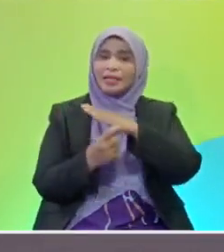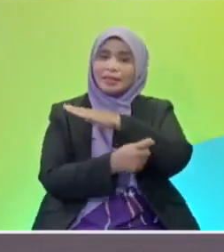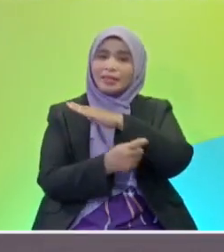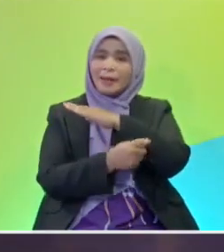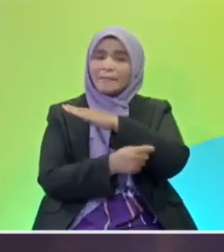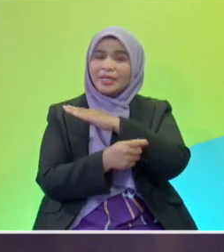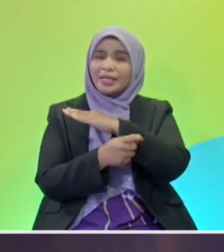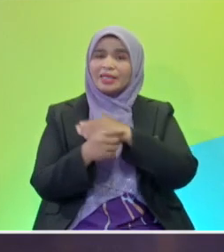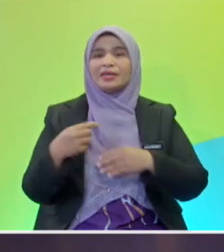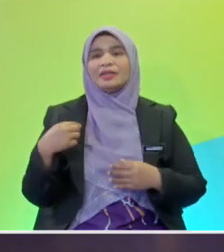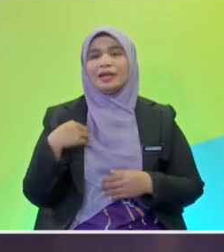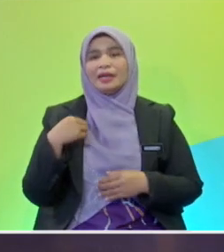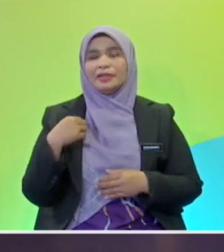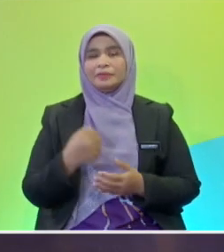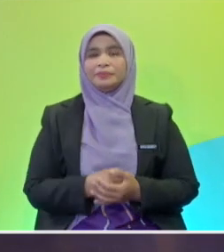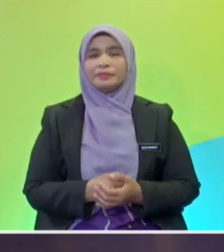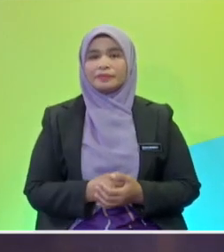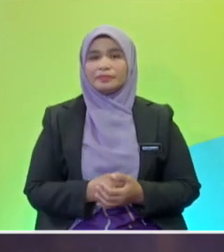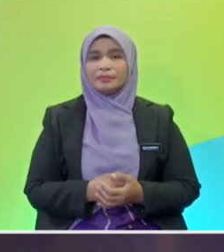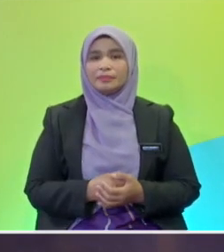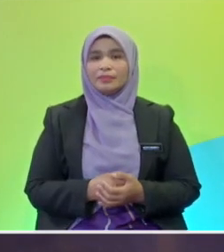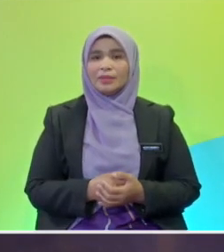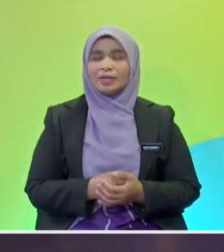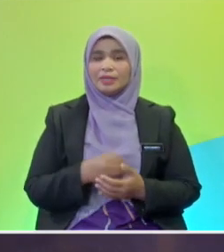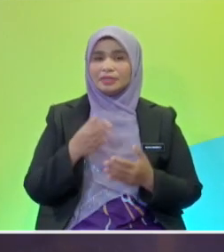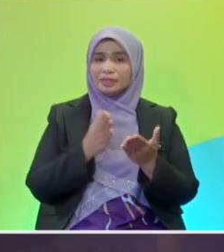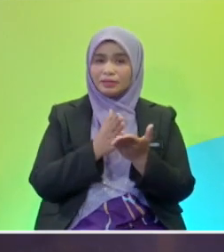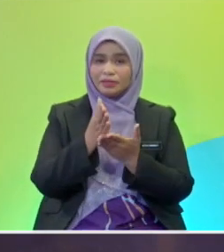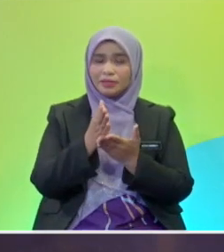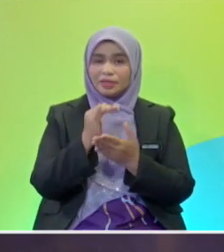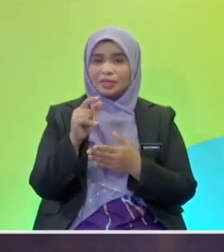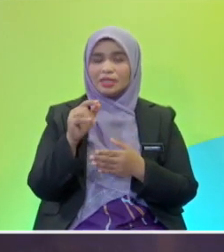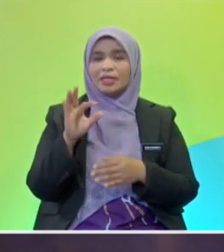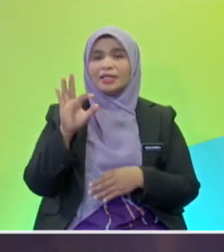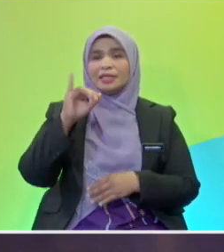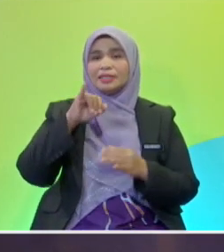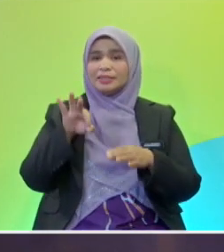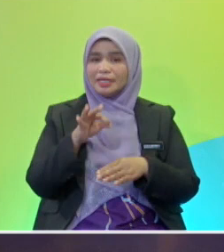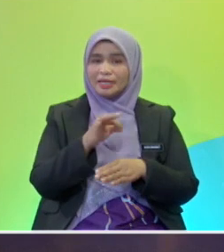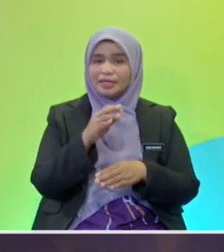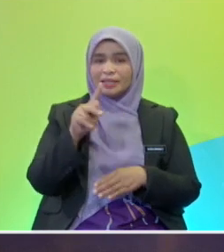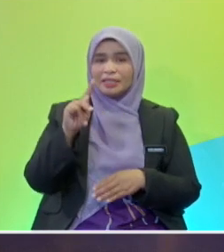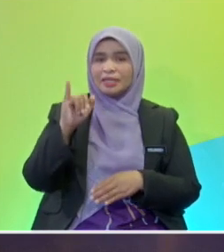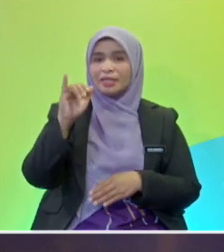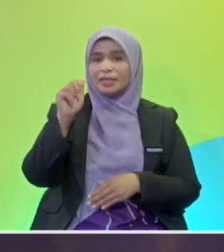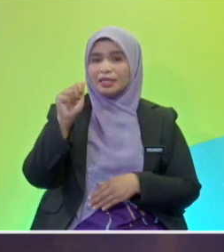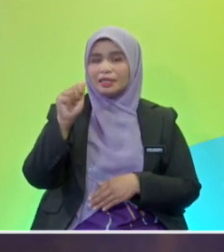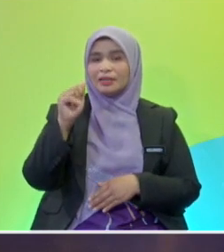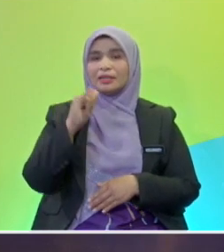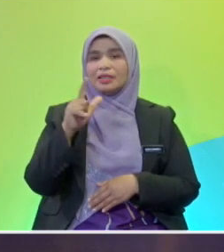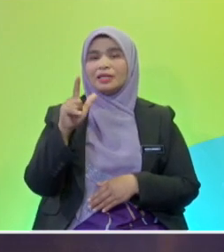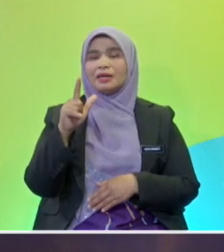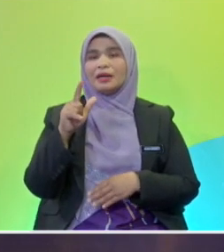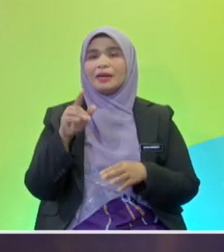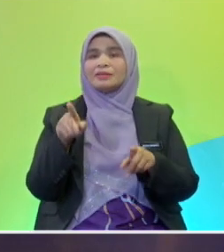jahitan insang pari eh perbezaan antara semua ni okey seterusnya ialah jahitan Kia okey kalau Mira perhatikan jahitan Kia ni sebenarnya ialah macam jahitan